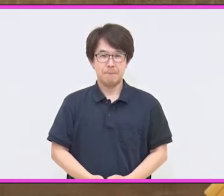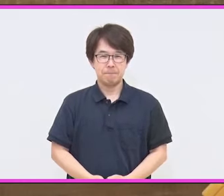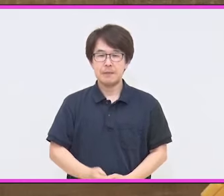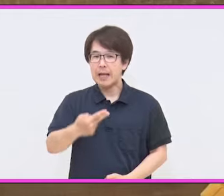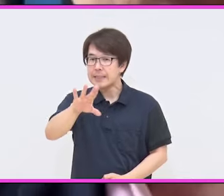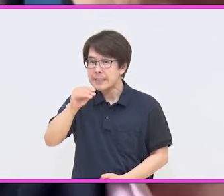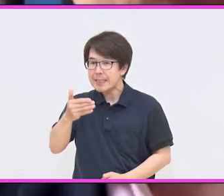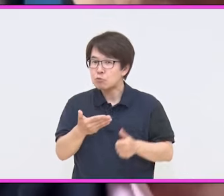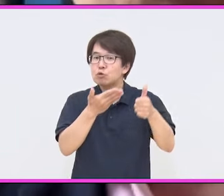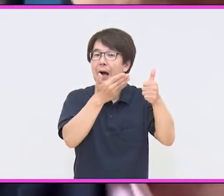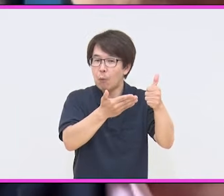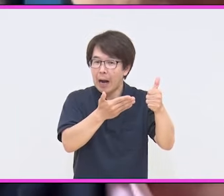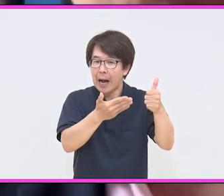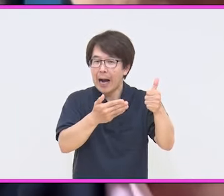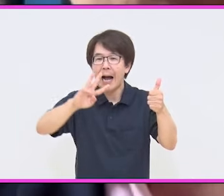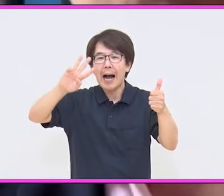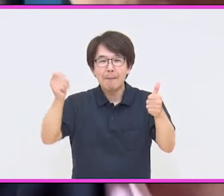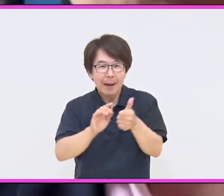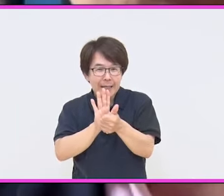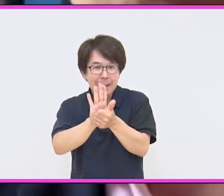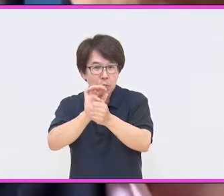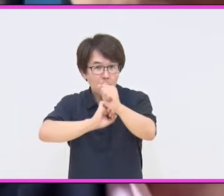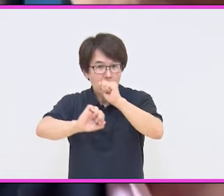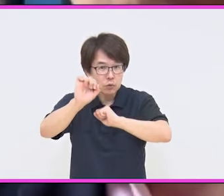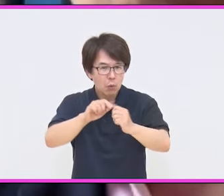はいくらかご存知ですか？